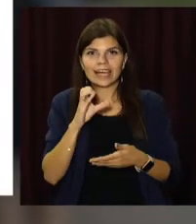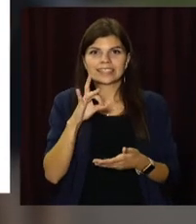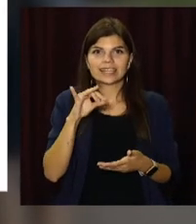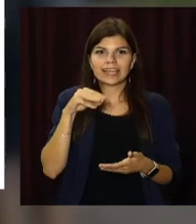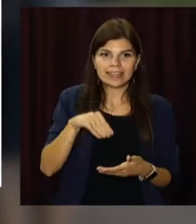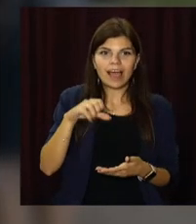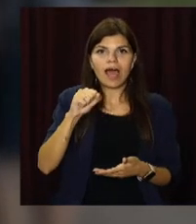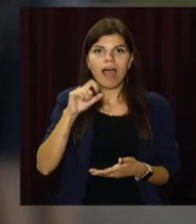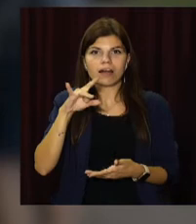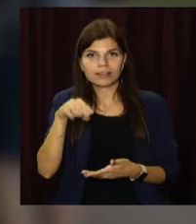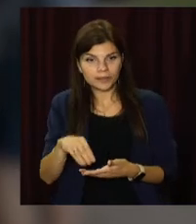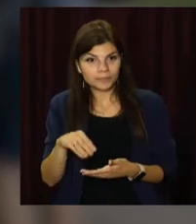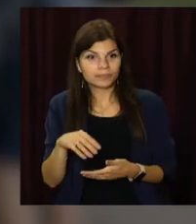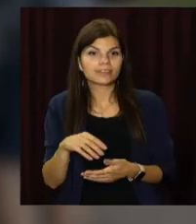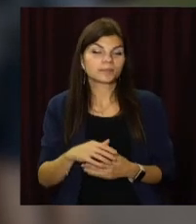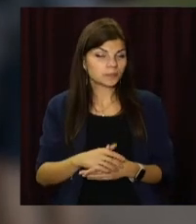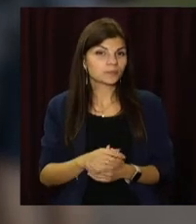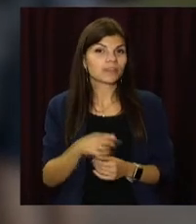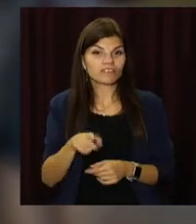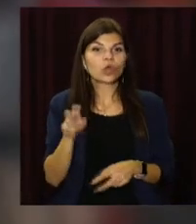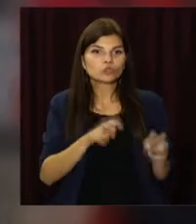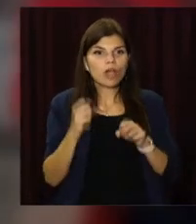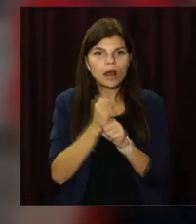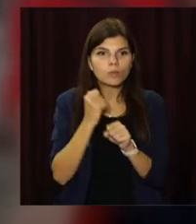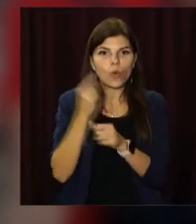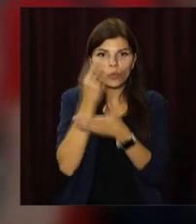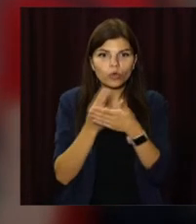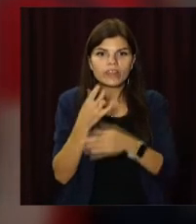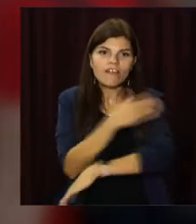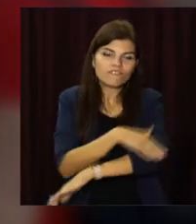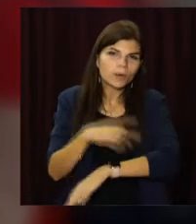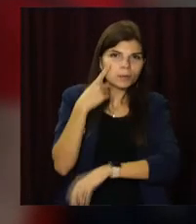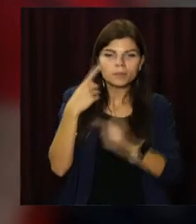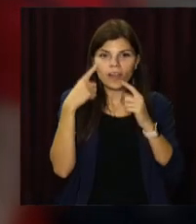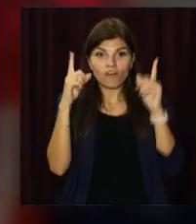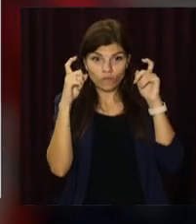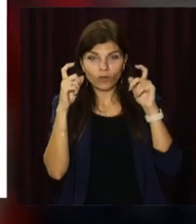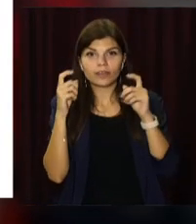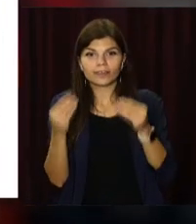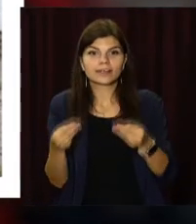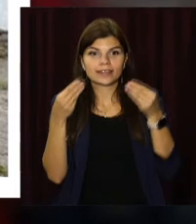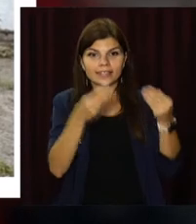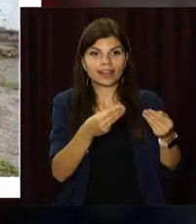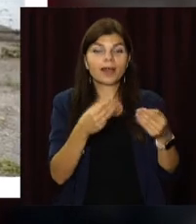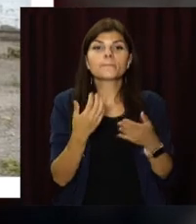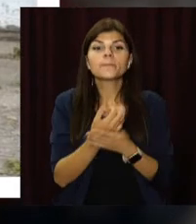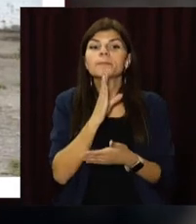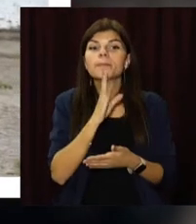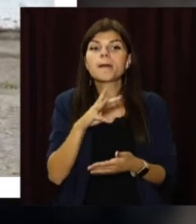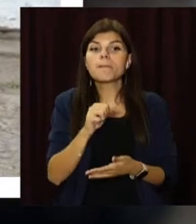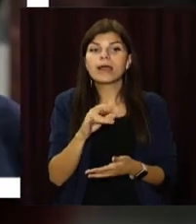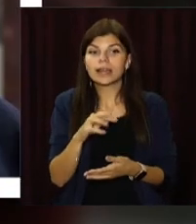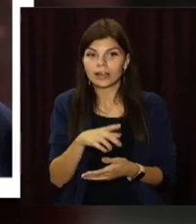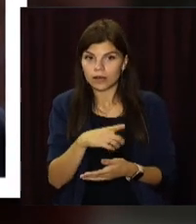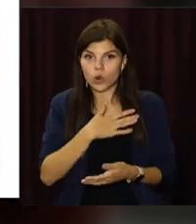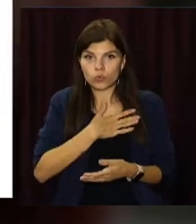Це такі мисливці на вуличне ремесло. Вони шукають роботи художників на вулицях, фотографують їх та несуть у народ. Марія – одна із перших